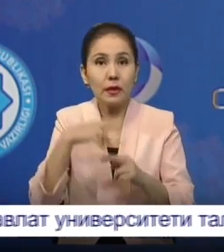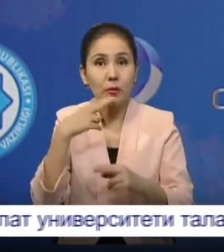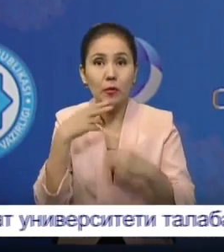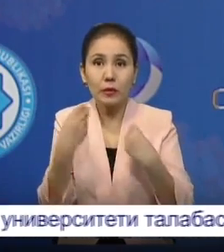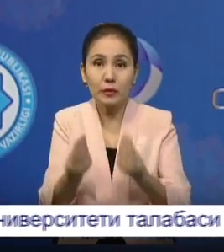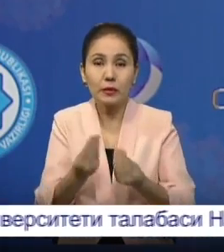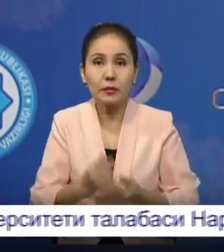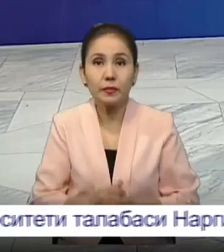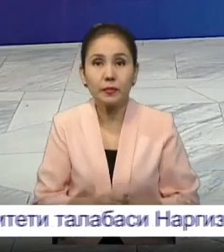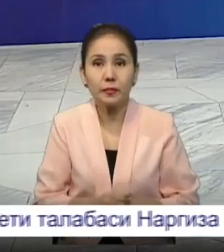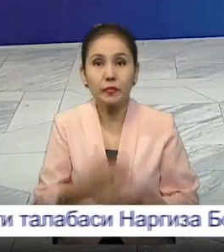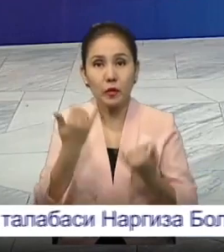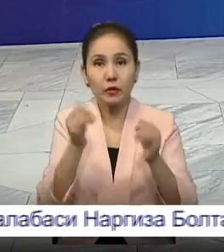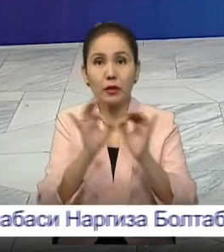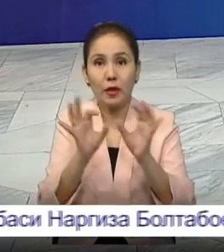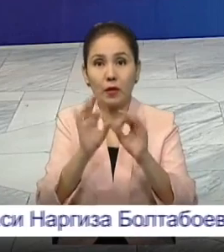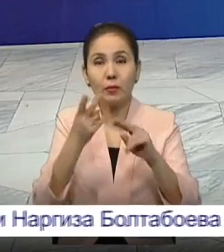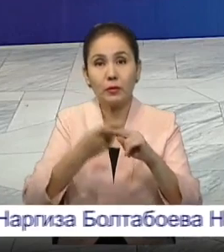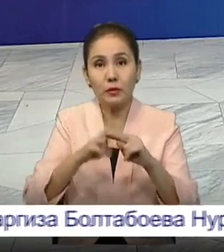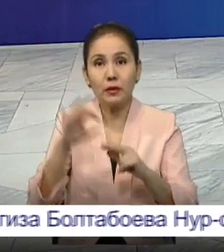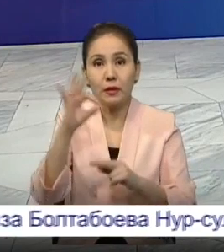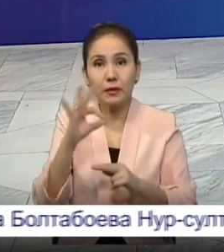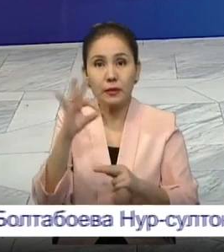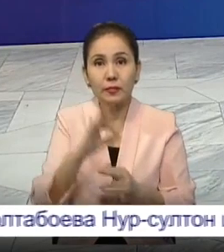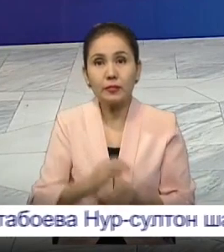qaratishdi? Hozirgi lavhamizda aynan shu haqda so'z boradi.